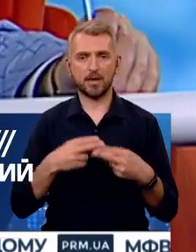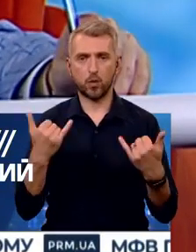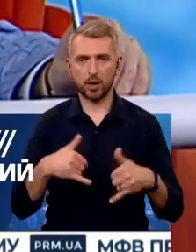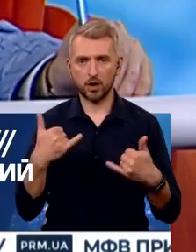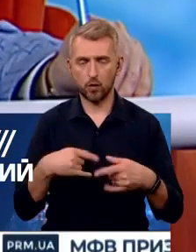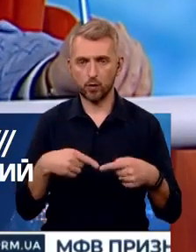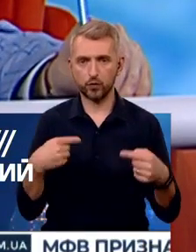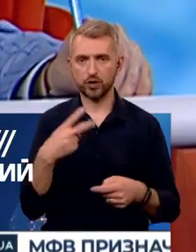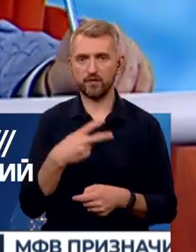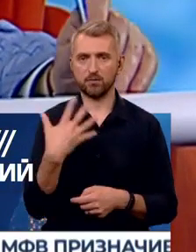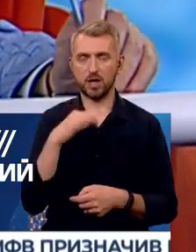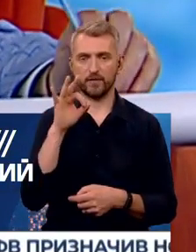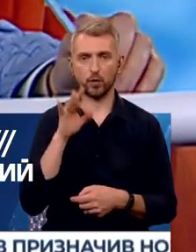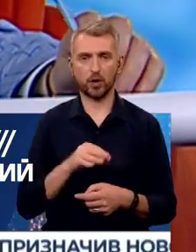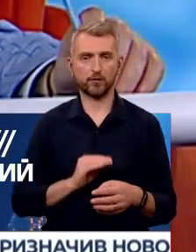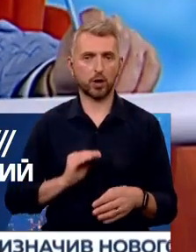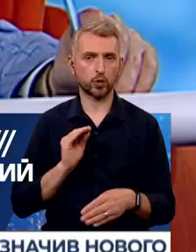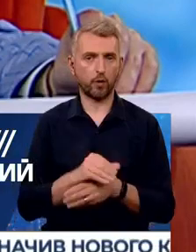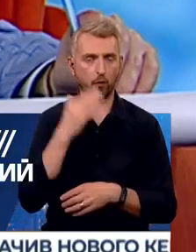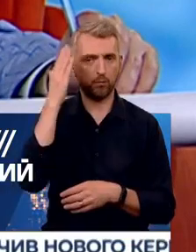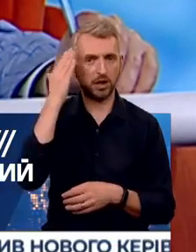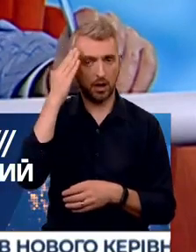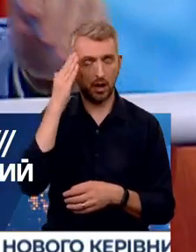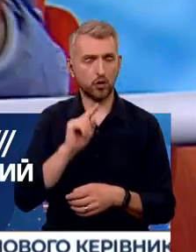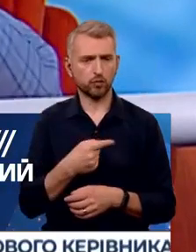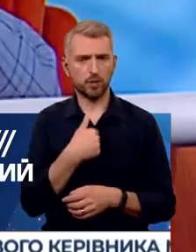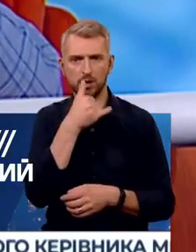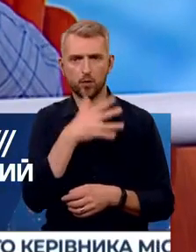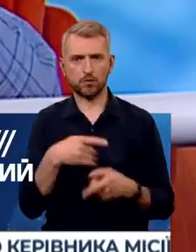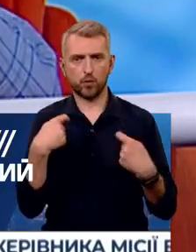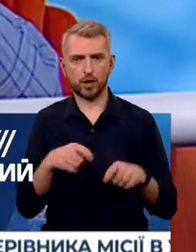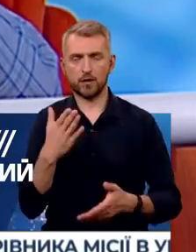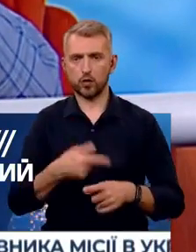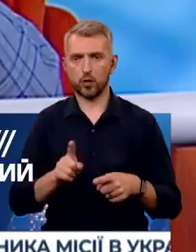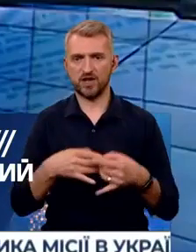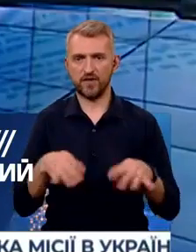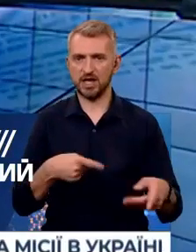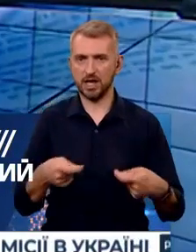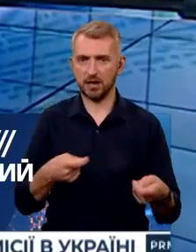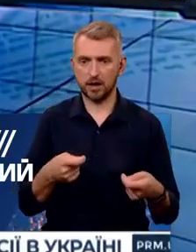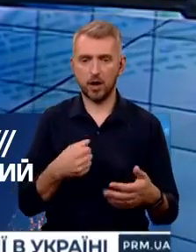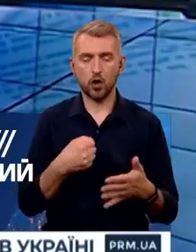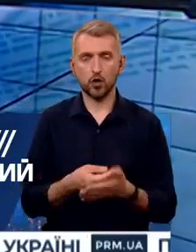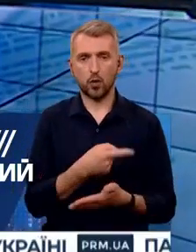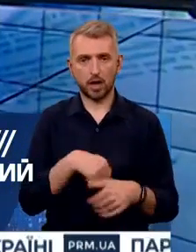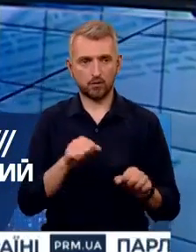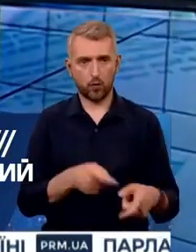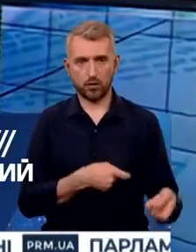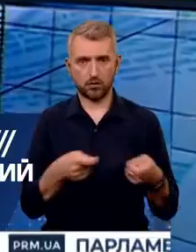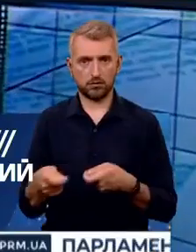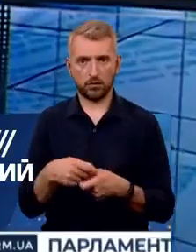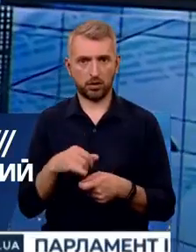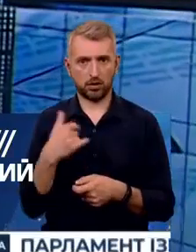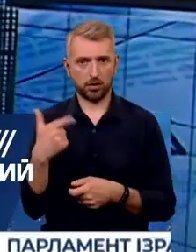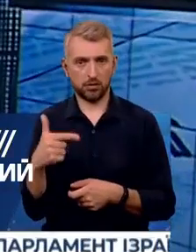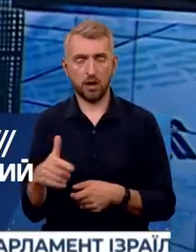продукцію 25% додаткового мита. Чому ми не можемо продати, якщо це вільні ринки? До нас можна хлам завозити, ми